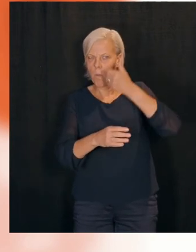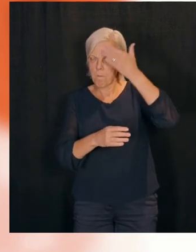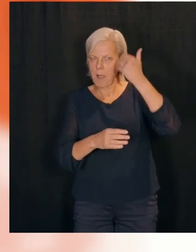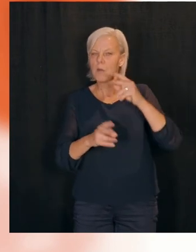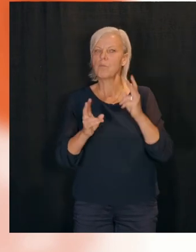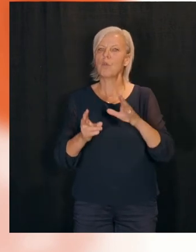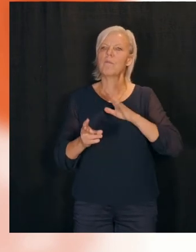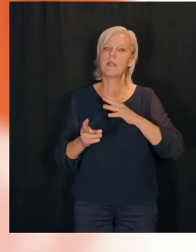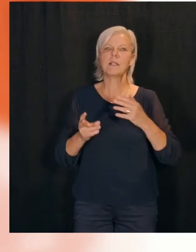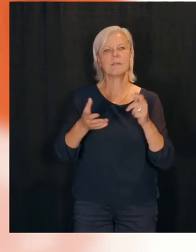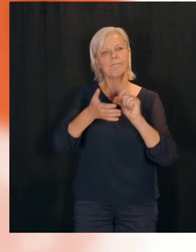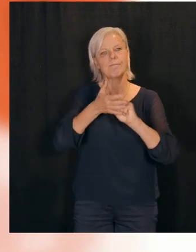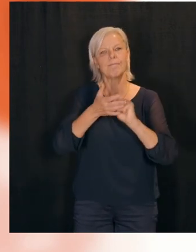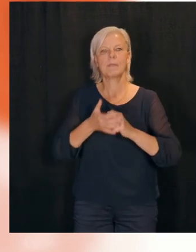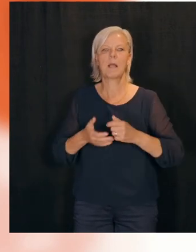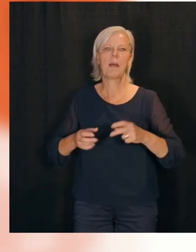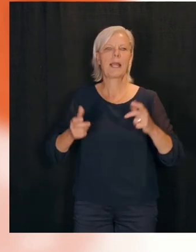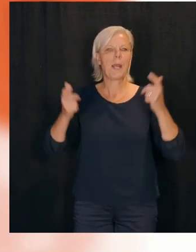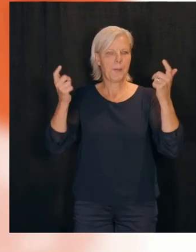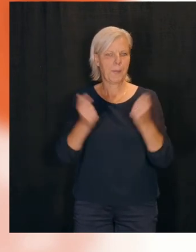också att ladda ner.